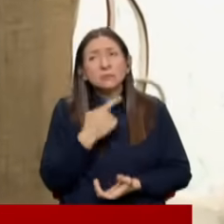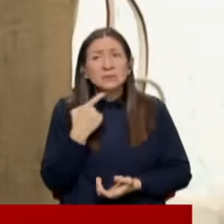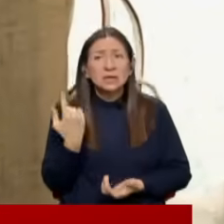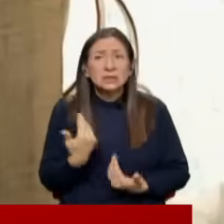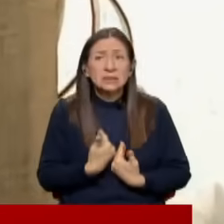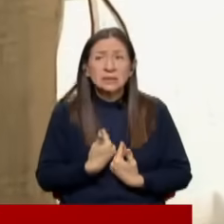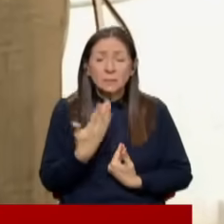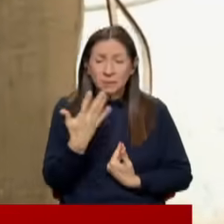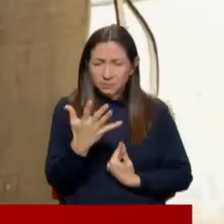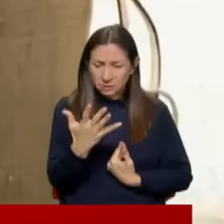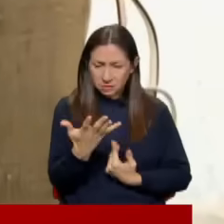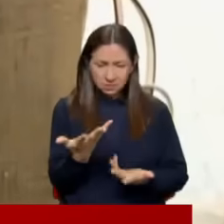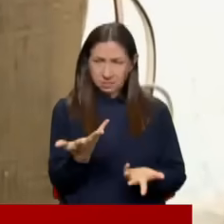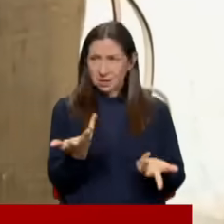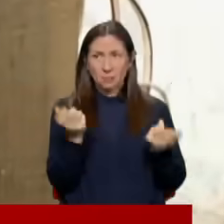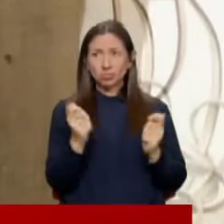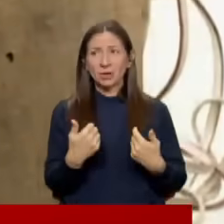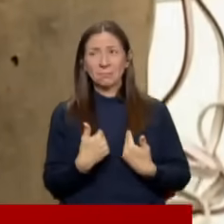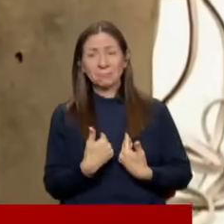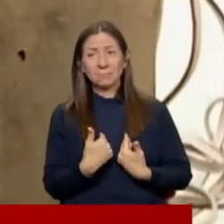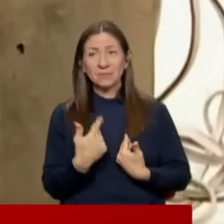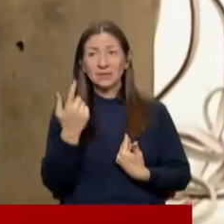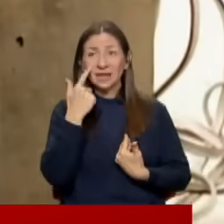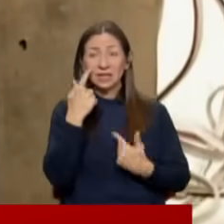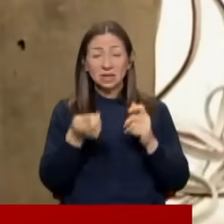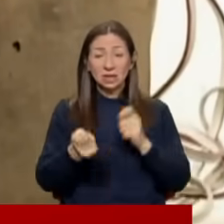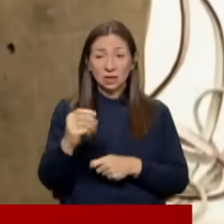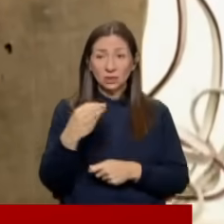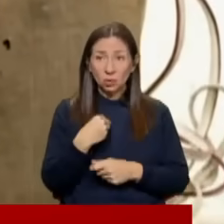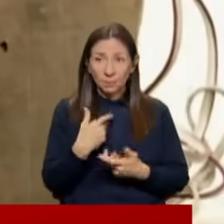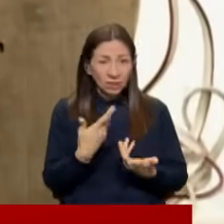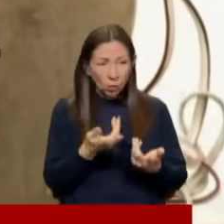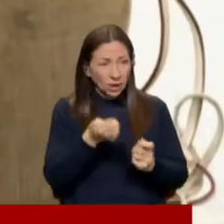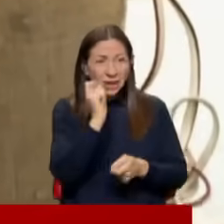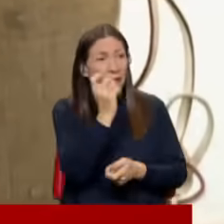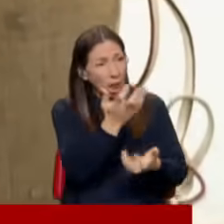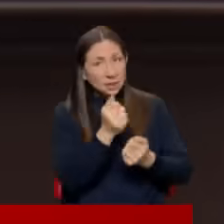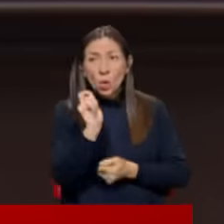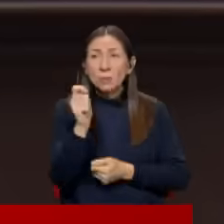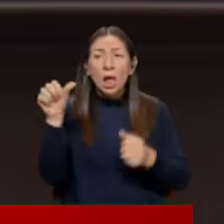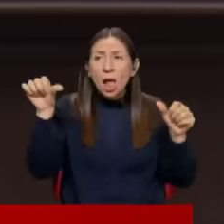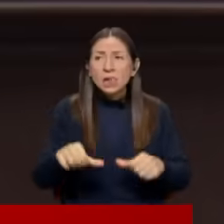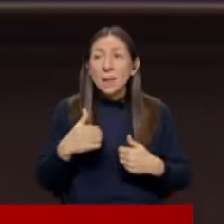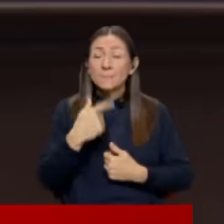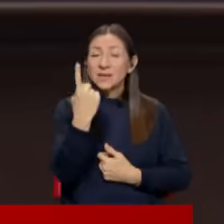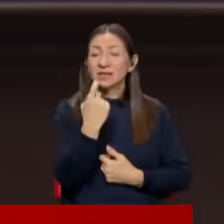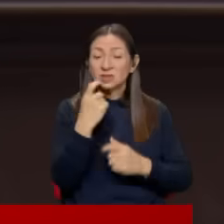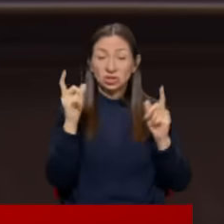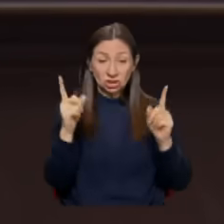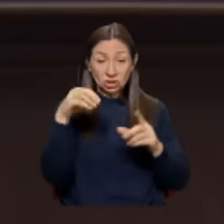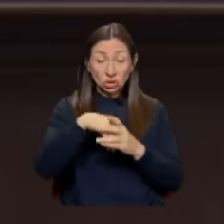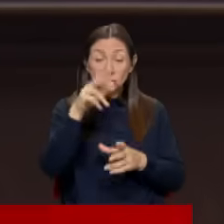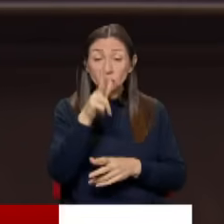yok. 5000'le ne yapabilirim ki be? Devlet kredi veriyor. Ben nereden o krediyi ödeyeceğim? Bir yıl içinde